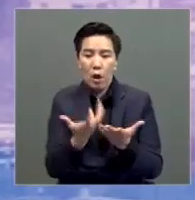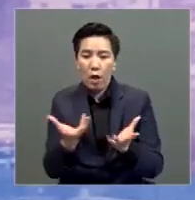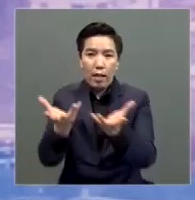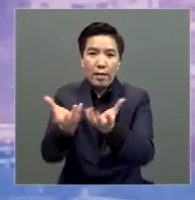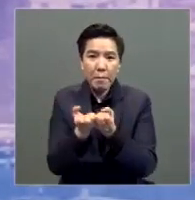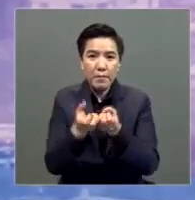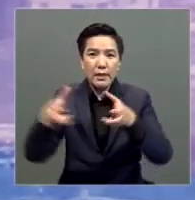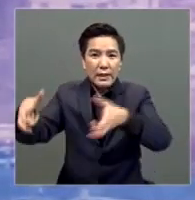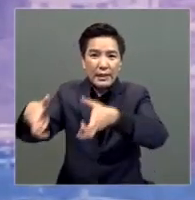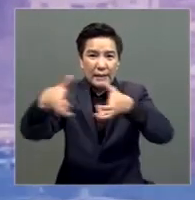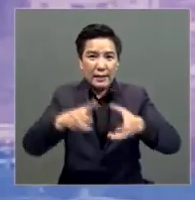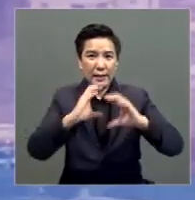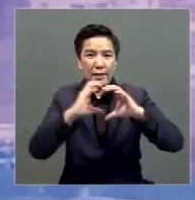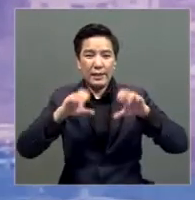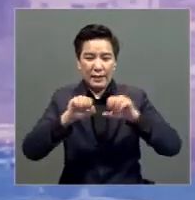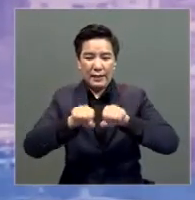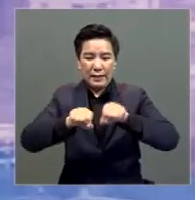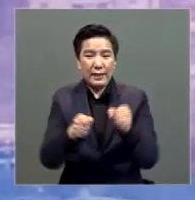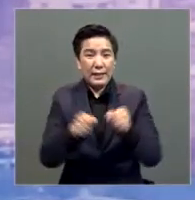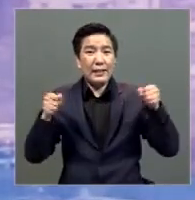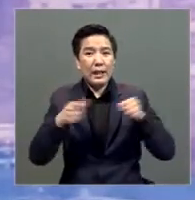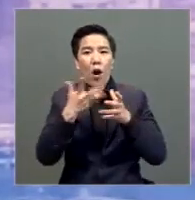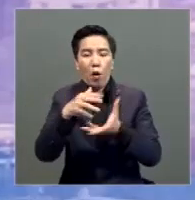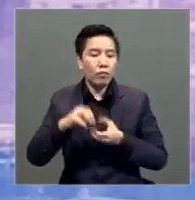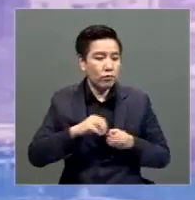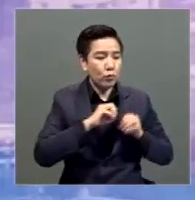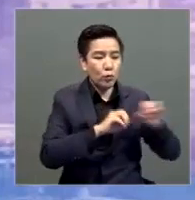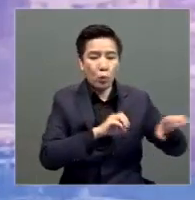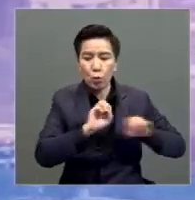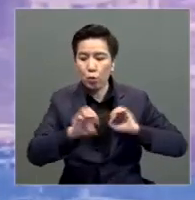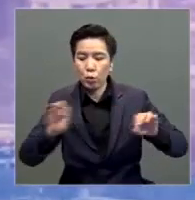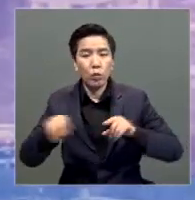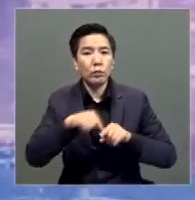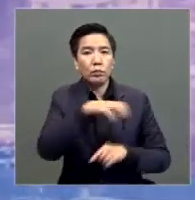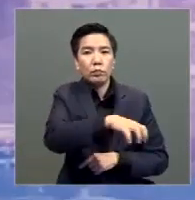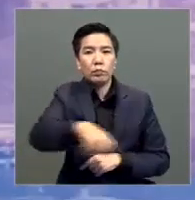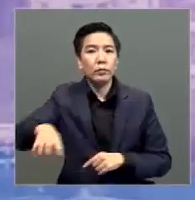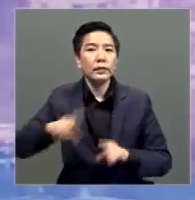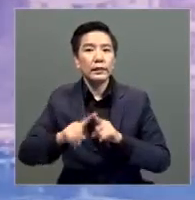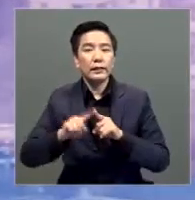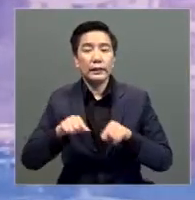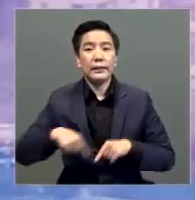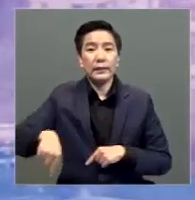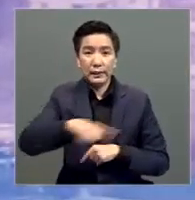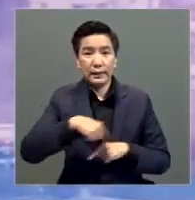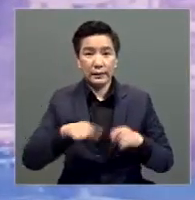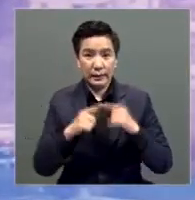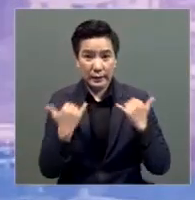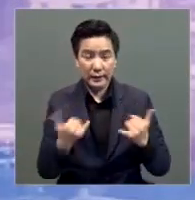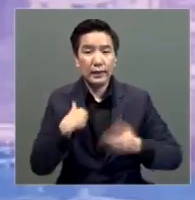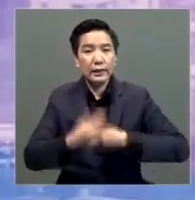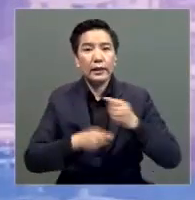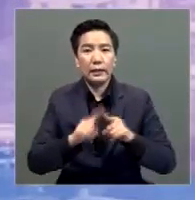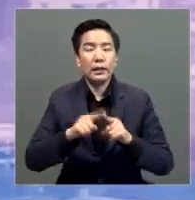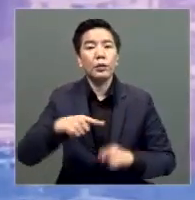รับจากสนามบินแล้วก็เอาไประบายต่อตามซุปเปอร์มาร์เก็ตหรือร้านรวงตลาด